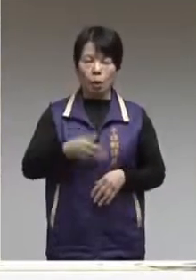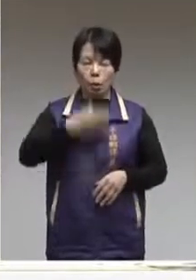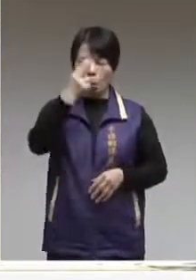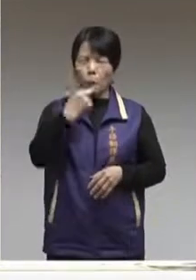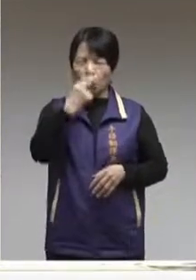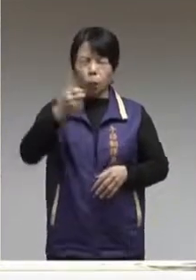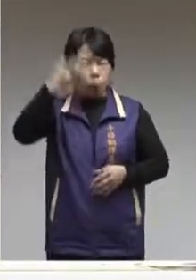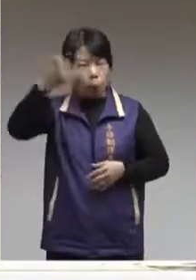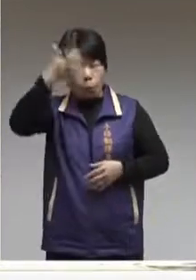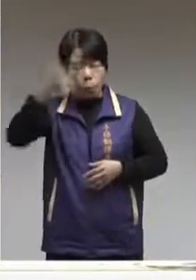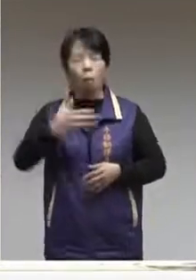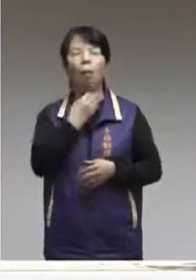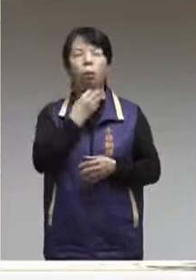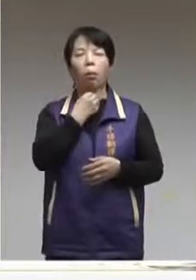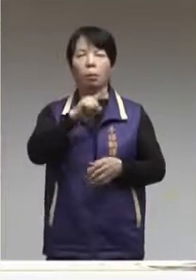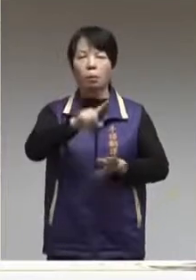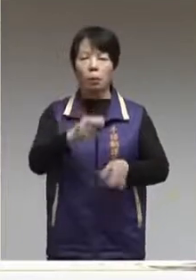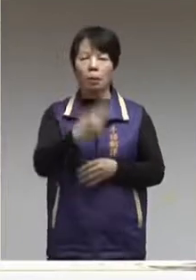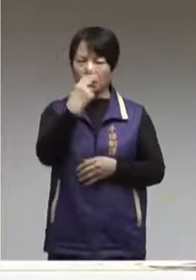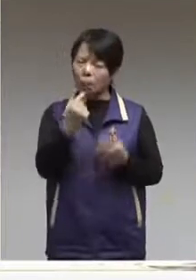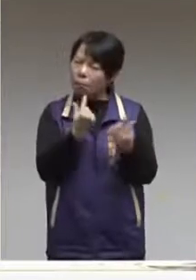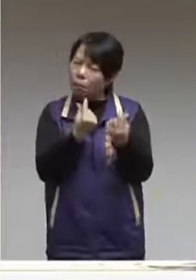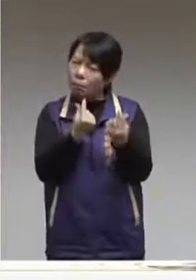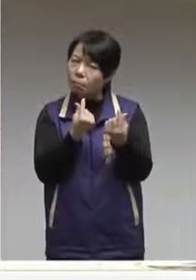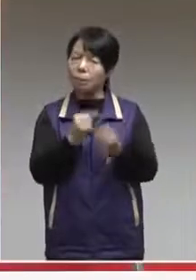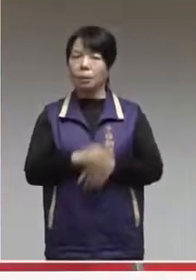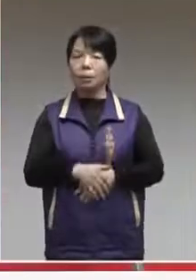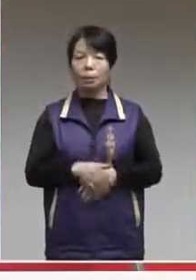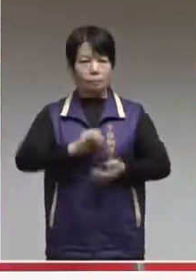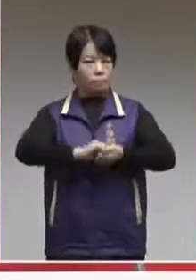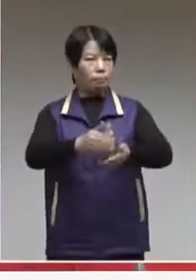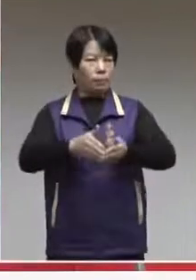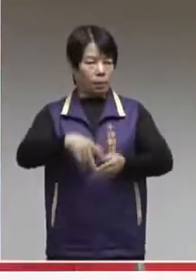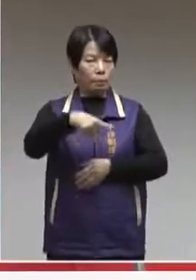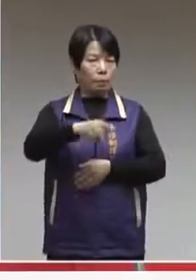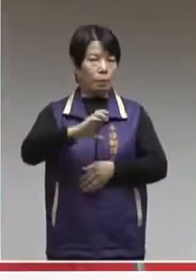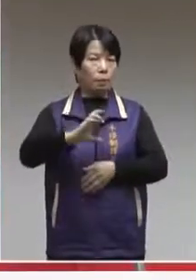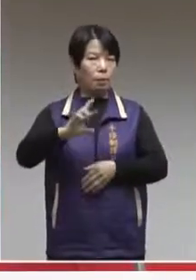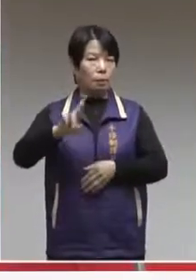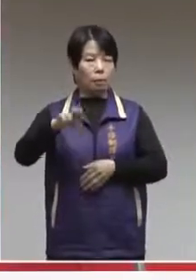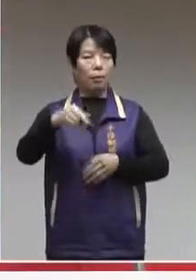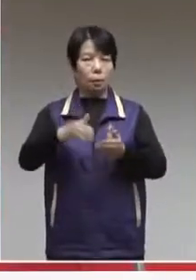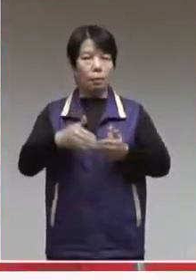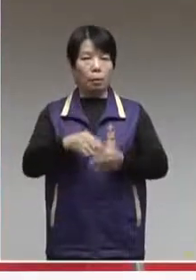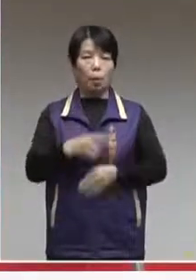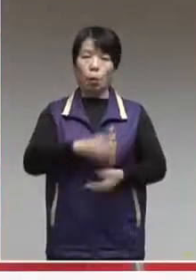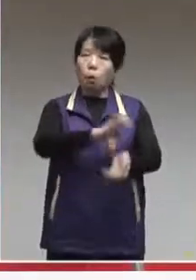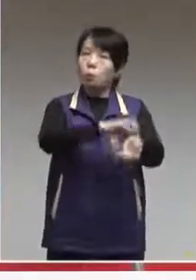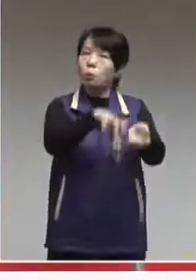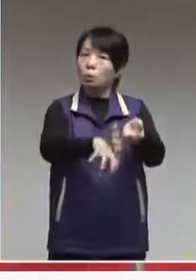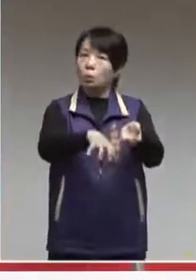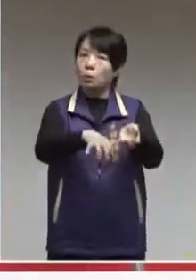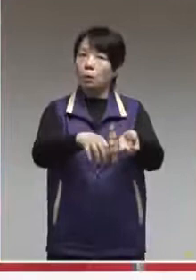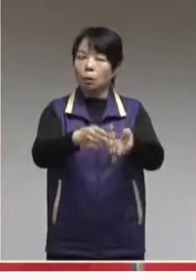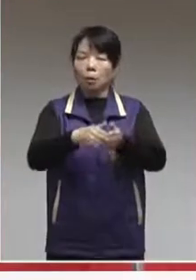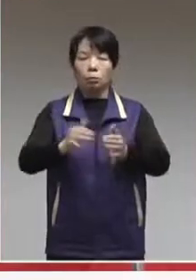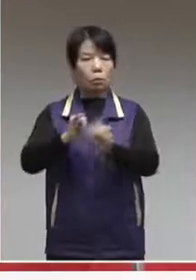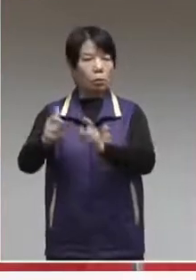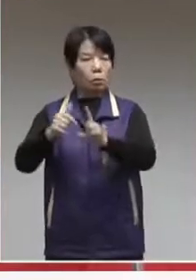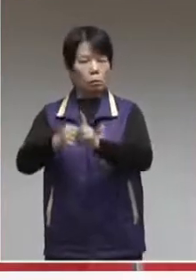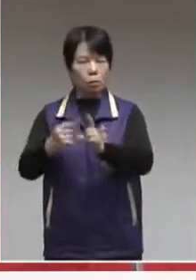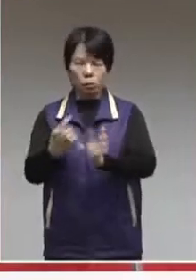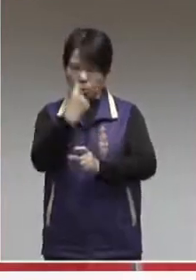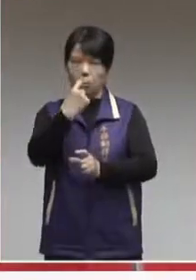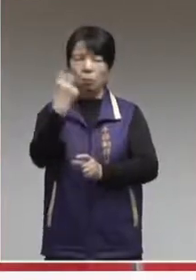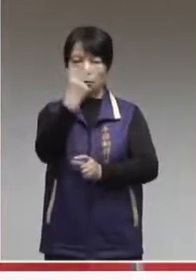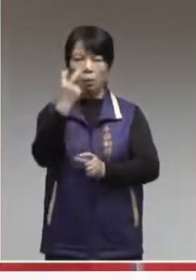等。这个感冒的镜头，哦，一定爱做 PCR， 所以你去看诊所了，你会记爱去社区筛检站，一